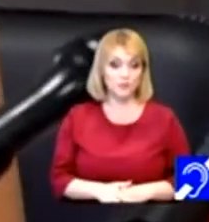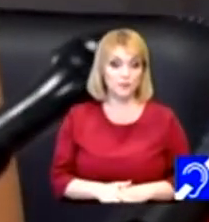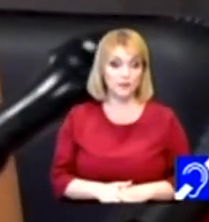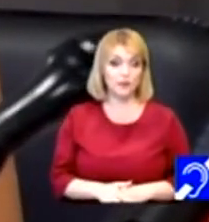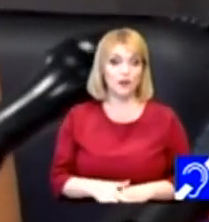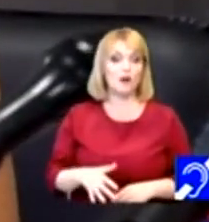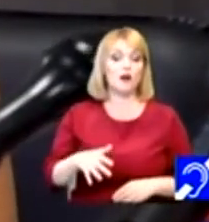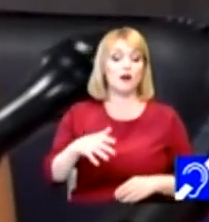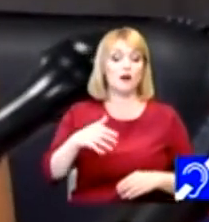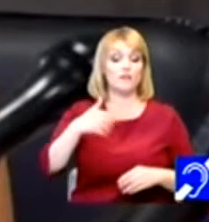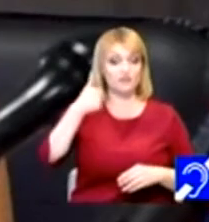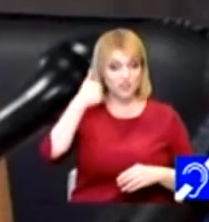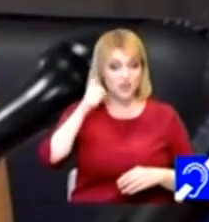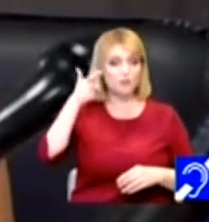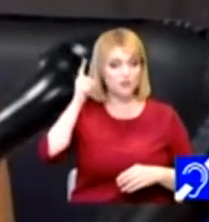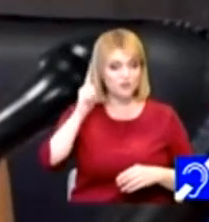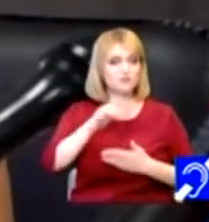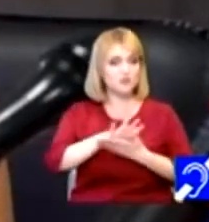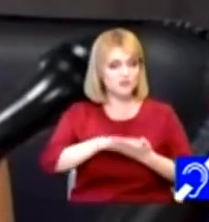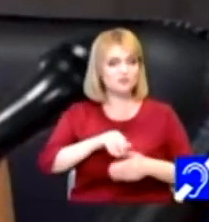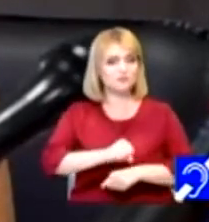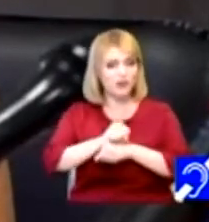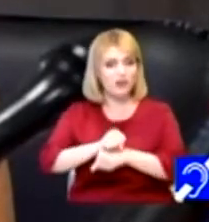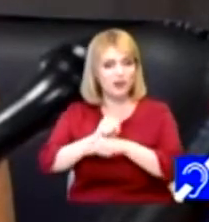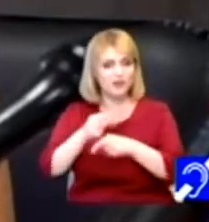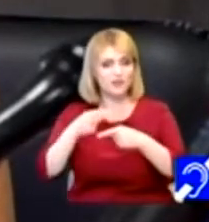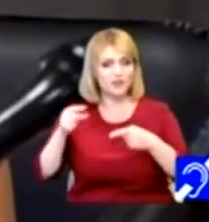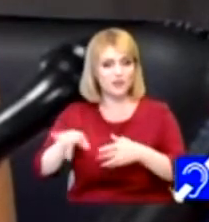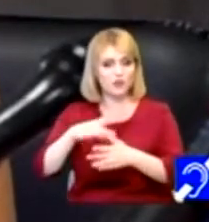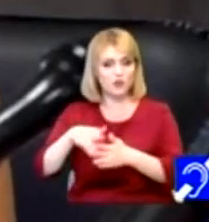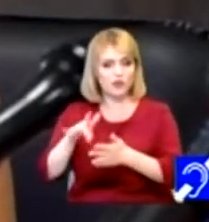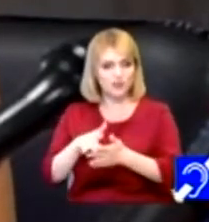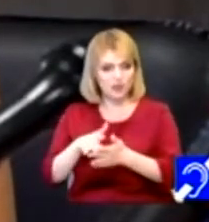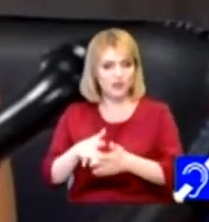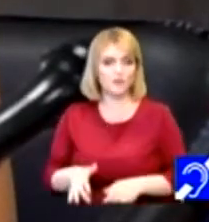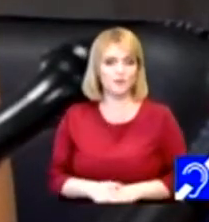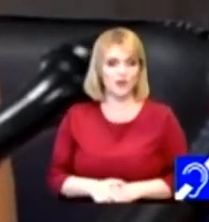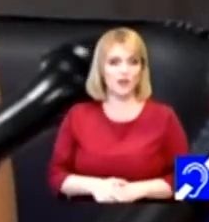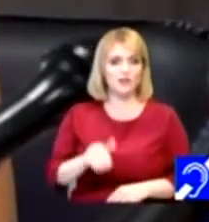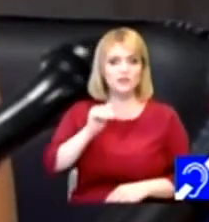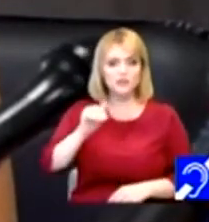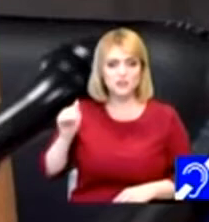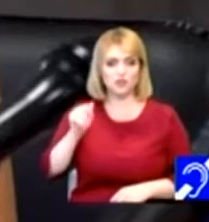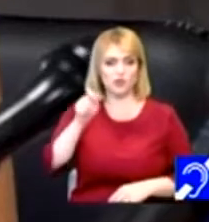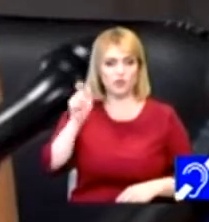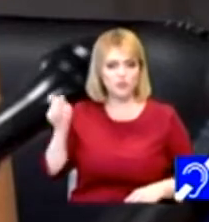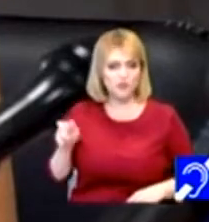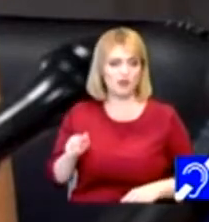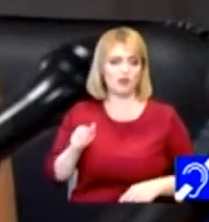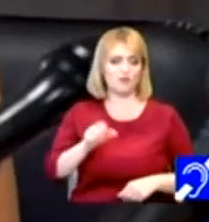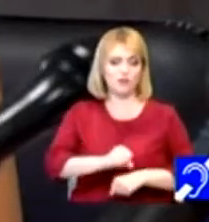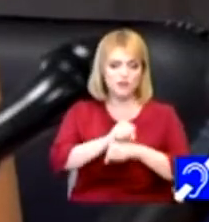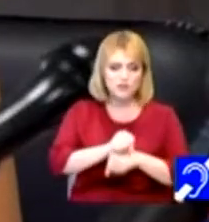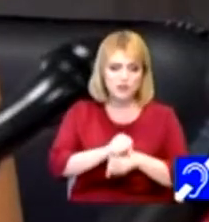după noi proteste de amploare în capitala Minsk și în alte orașe ale Belarusului. Peste 100.000 de manifestanți au continuat să ceară demisia